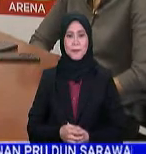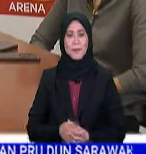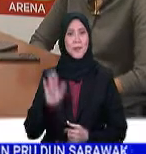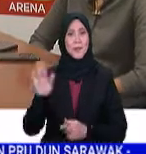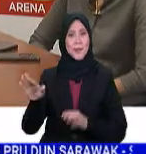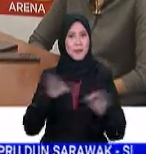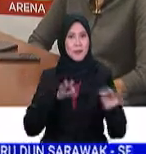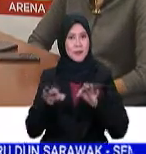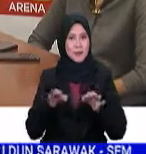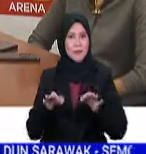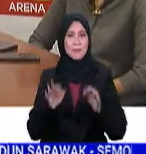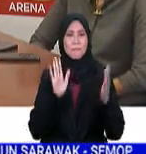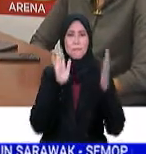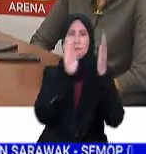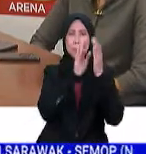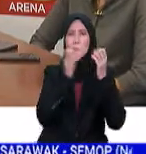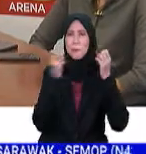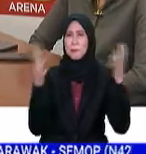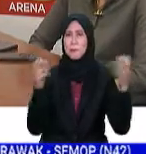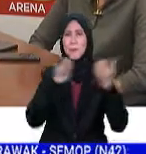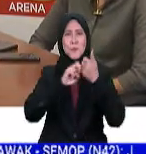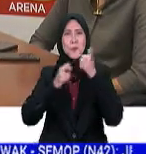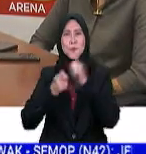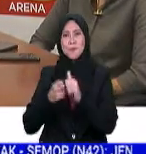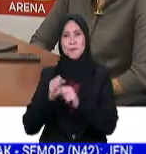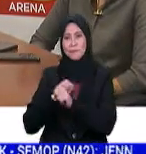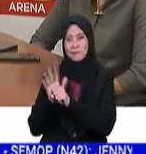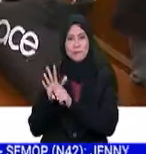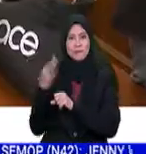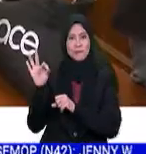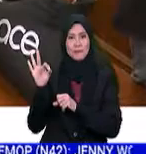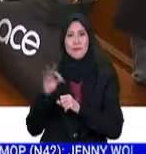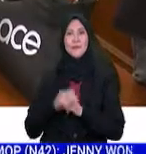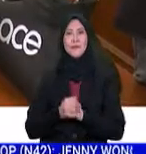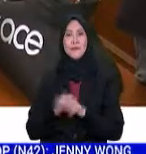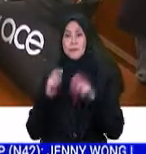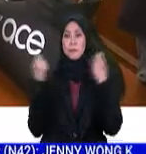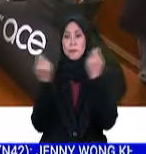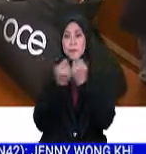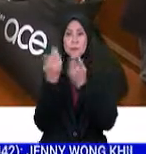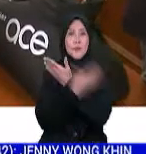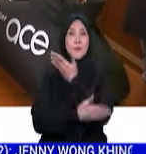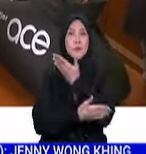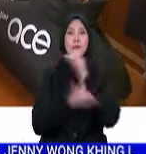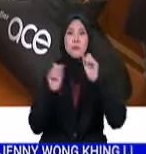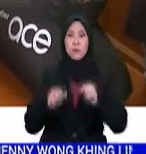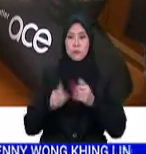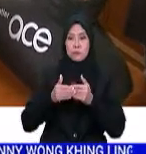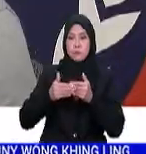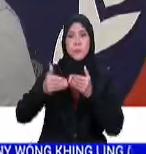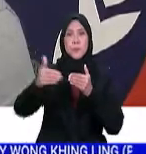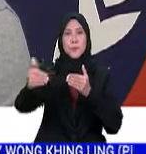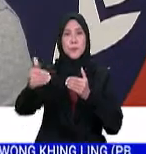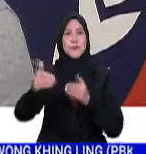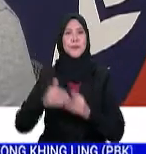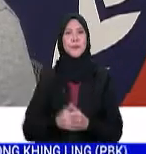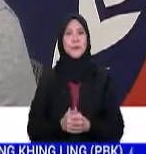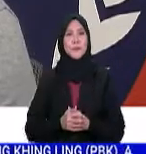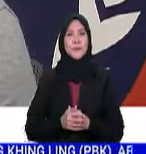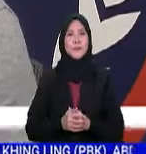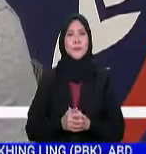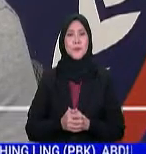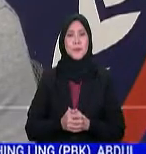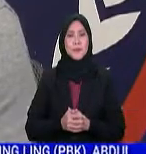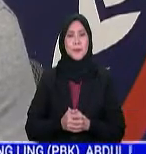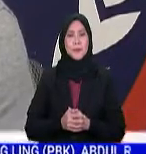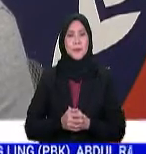Jelas beliau, walaupun terpaksa berdepan banyak kekangan akibat COVID-19, skuad negara mampu mara lebih jauh. Saya melihat